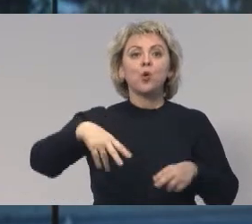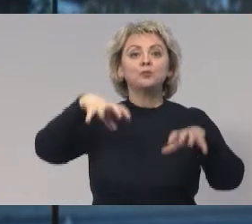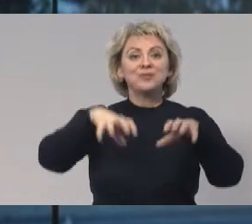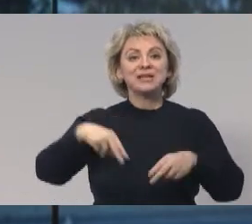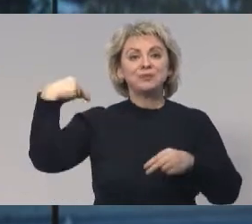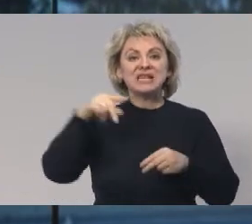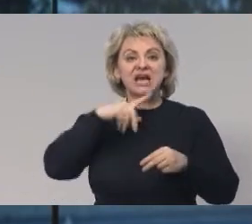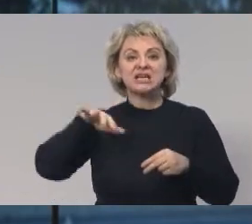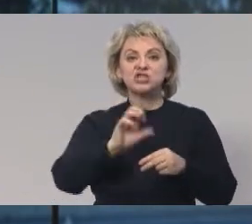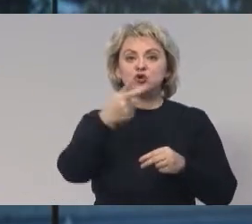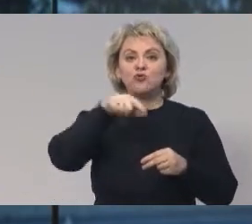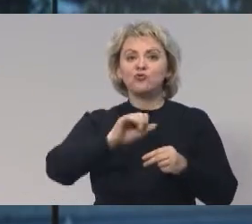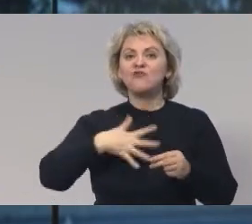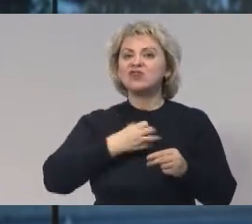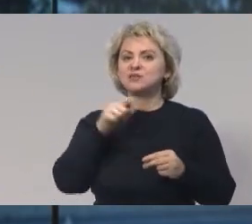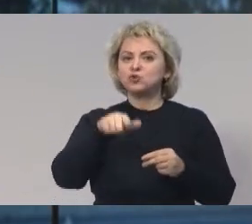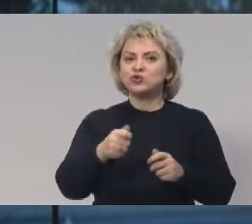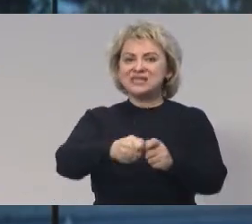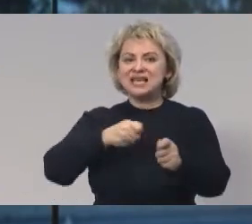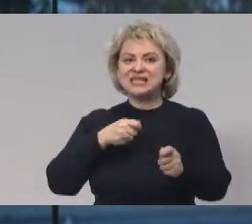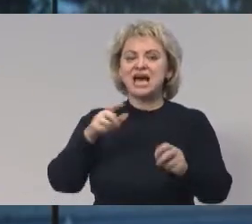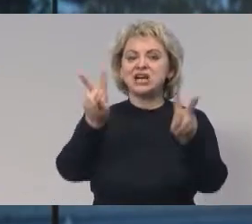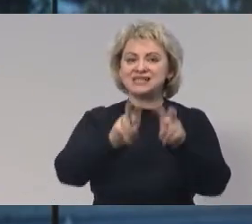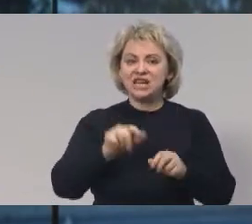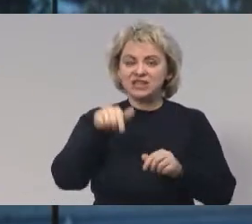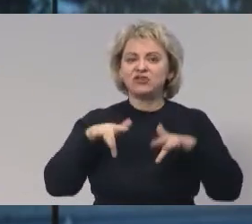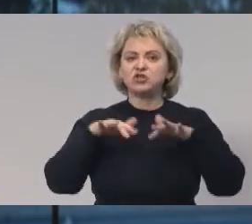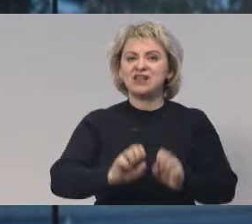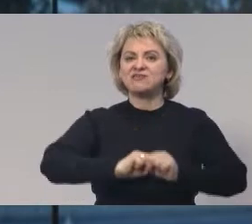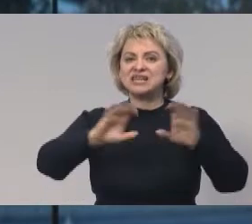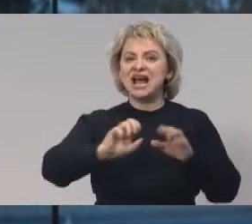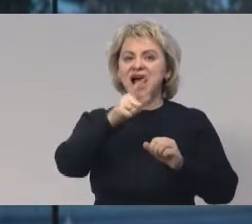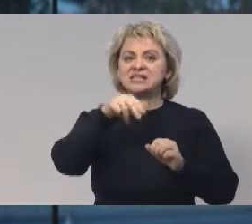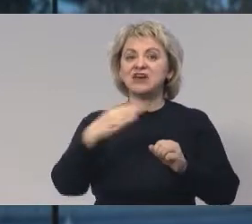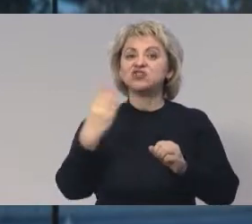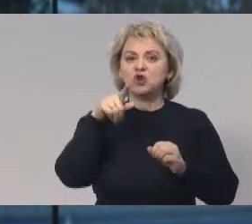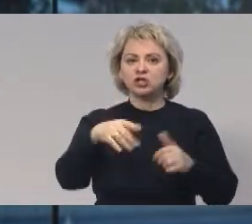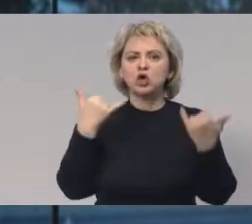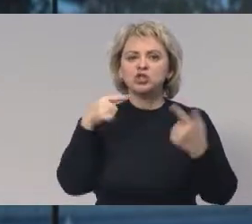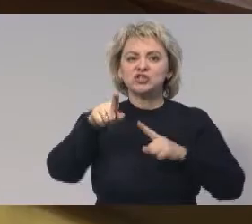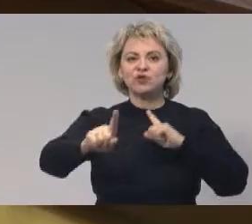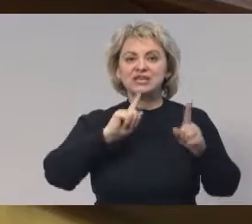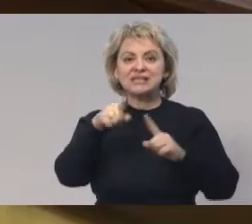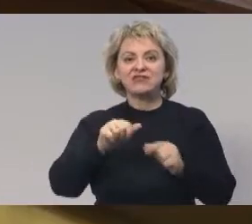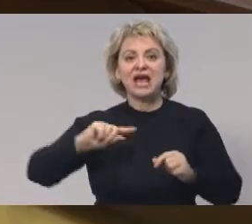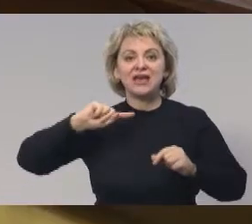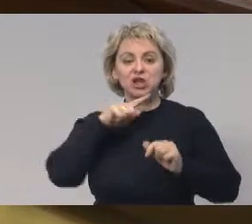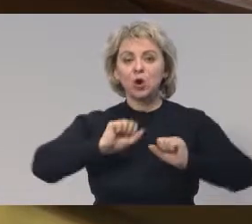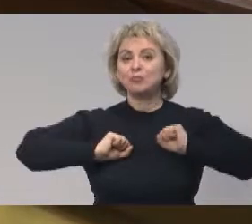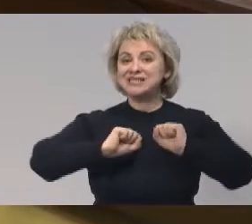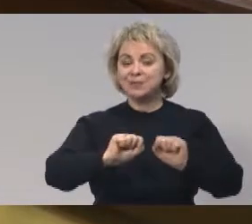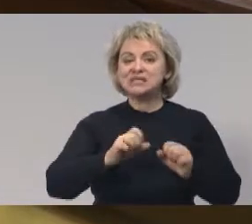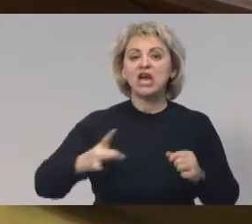Полпред президента России в ЮФО недоволен затягиванием расследования дела о взрыве газа в шахтах. Сегодня на совещании по